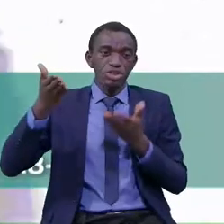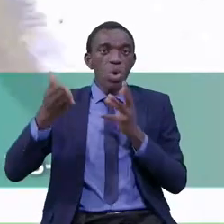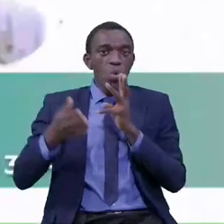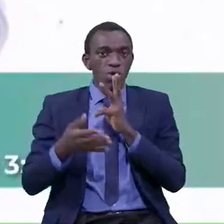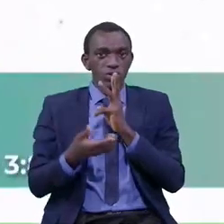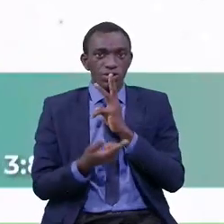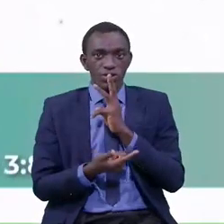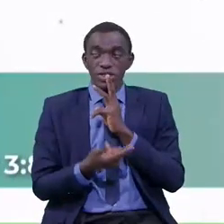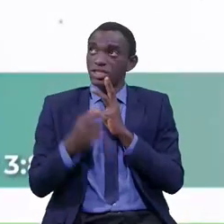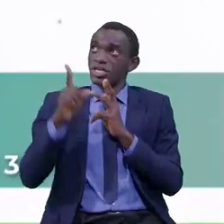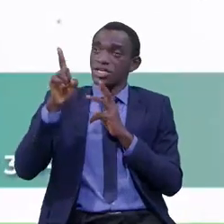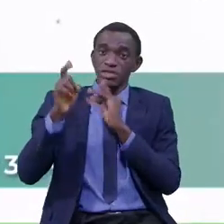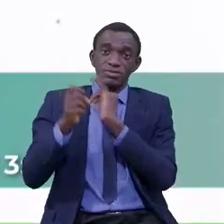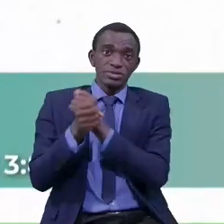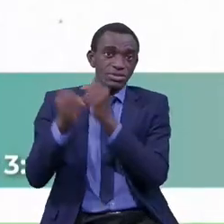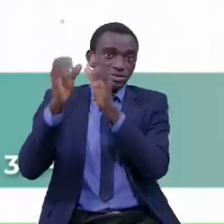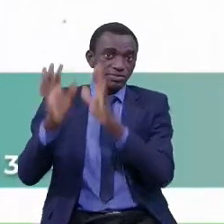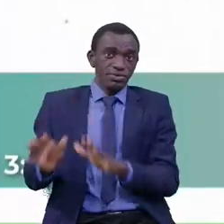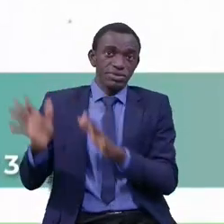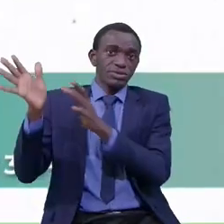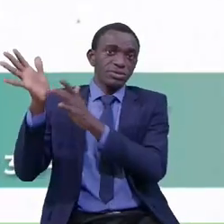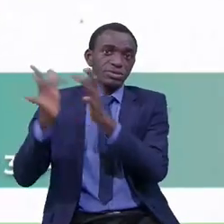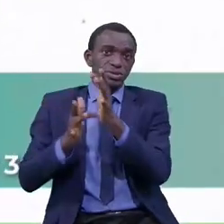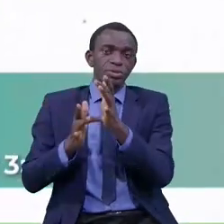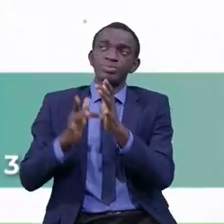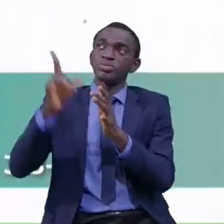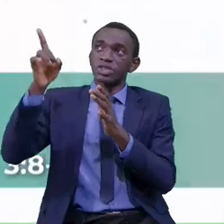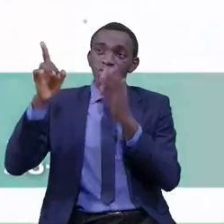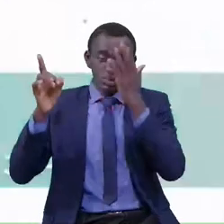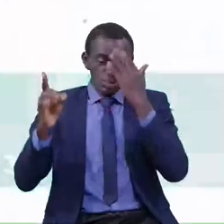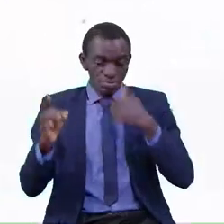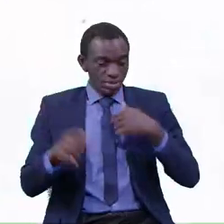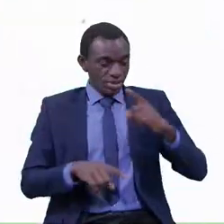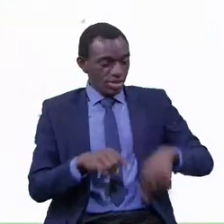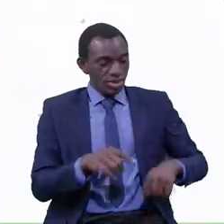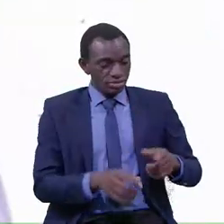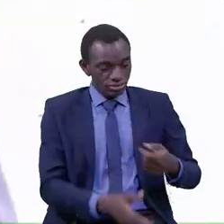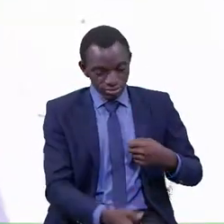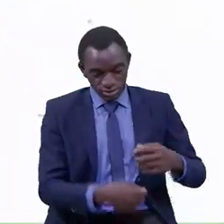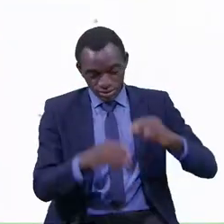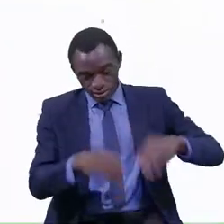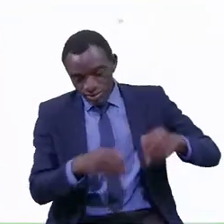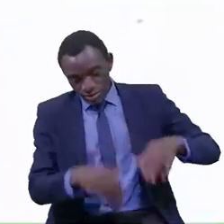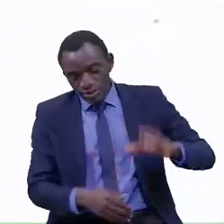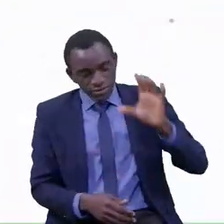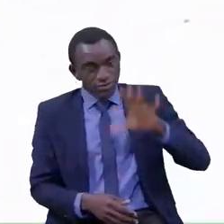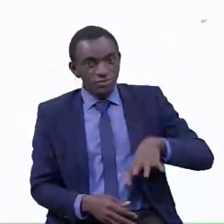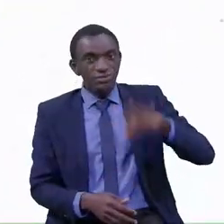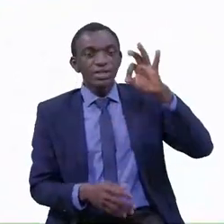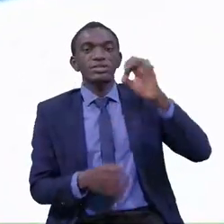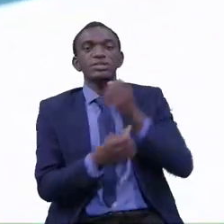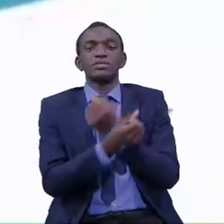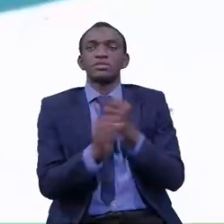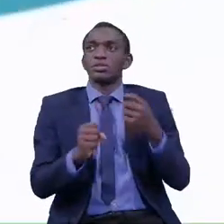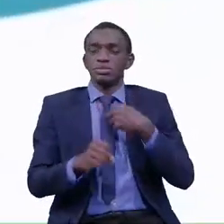le Sauveur Jésus-Christ, il sait que je ne peux pas creuser le salut, je ne peux pas